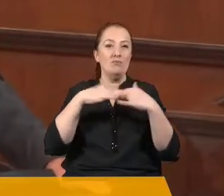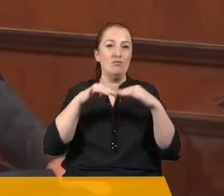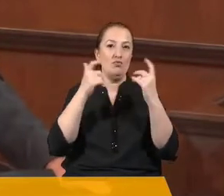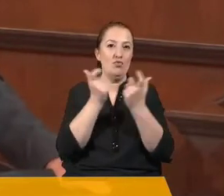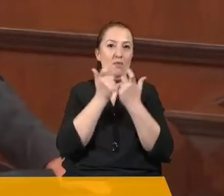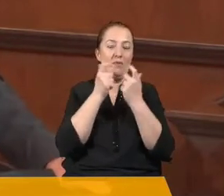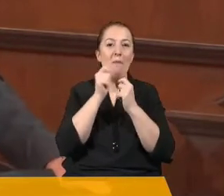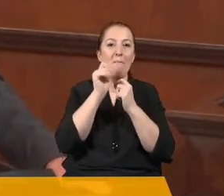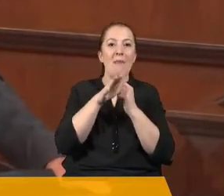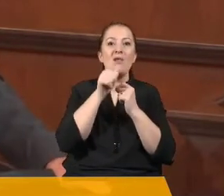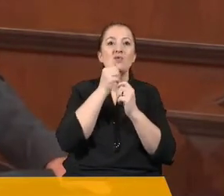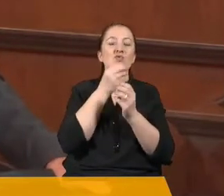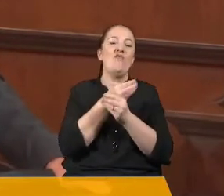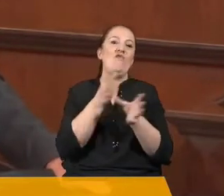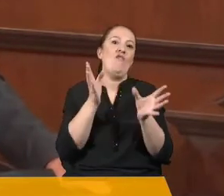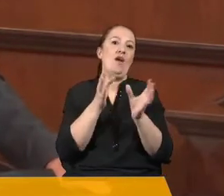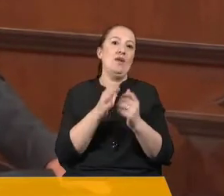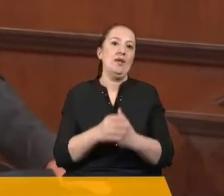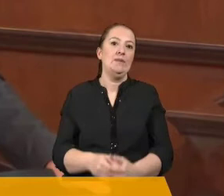Bey.